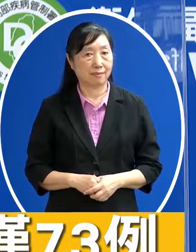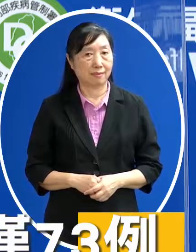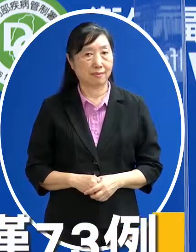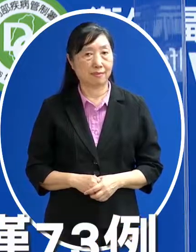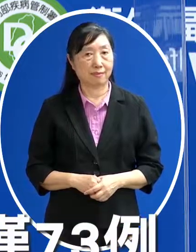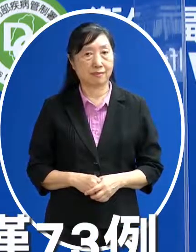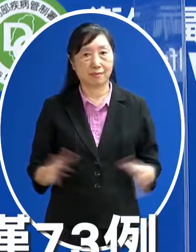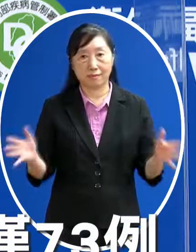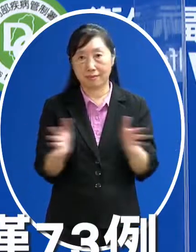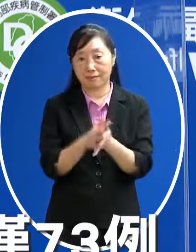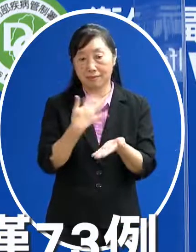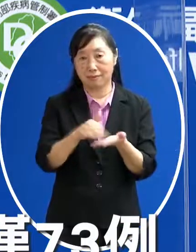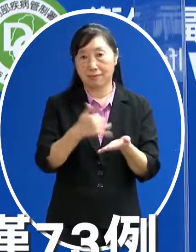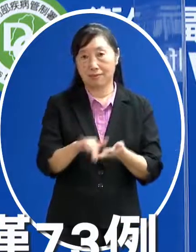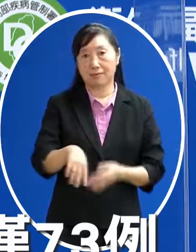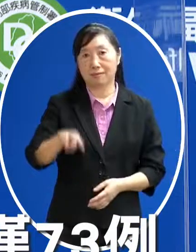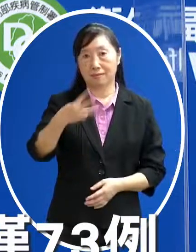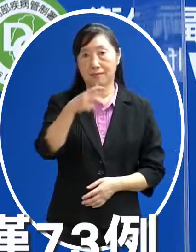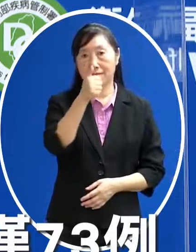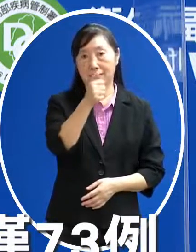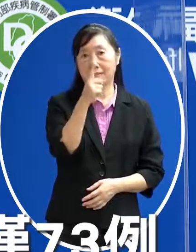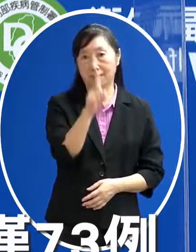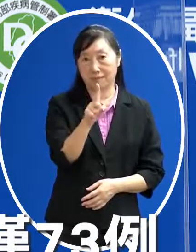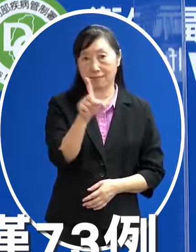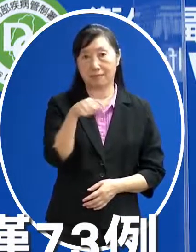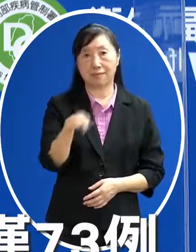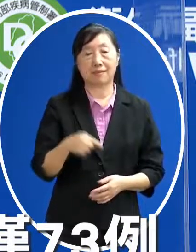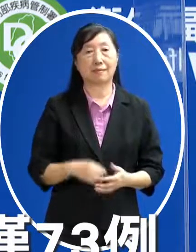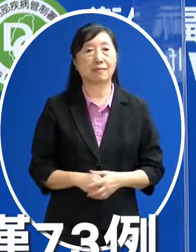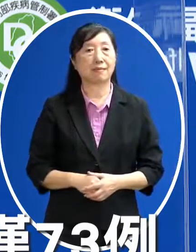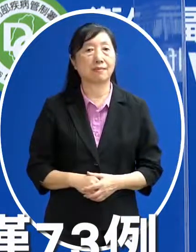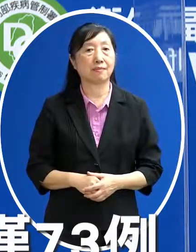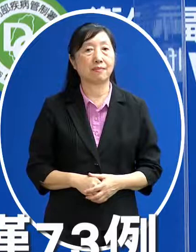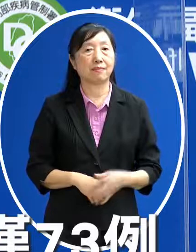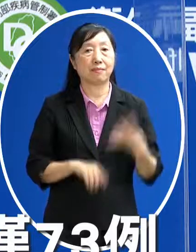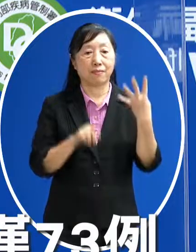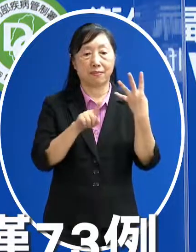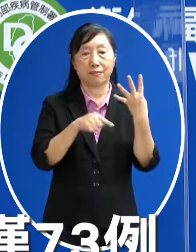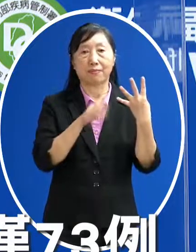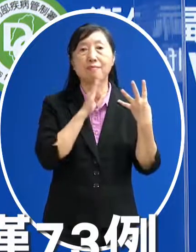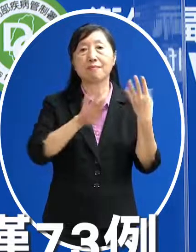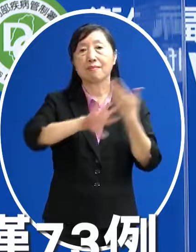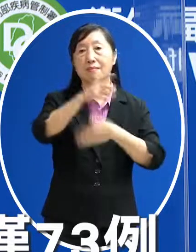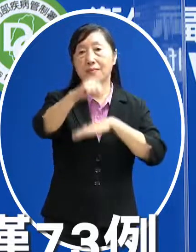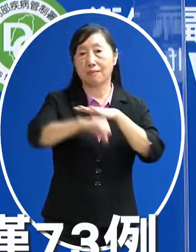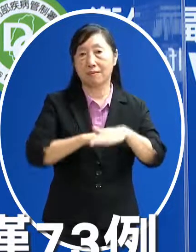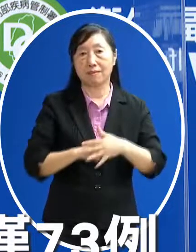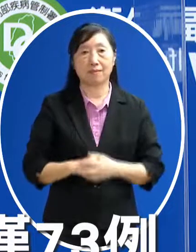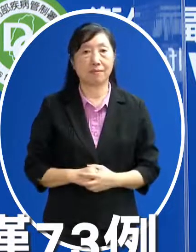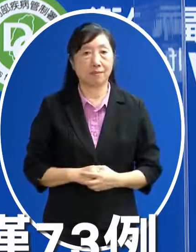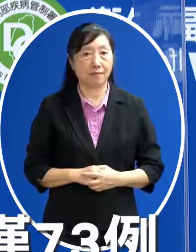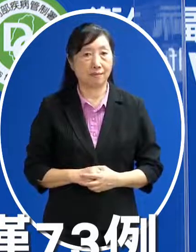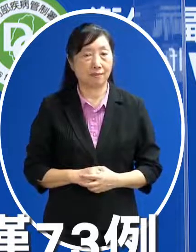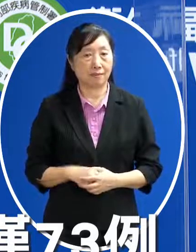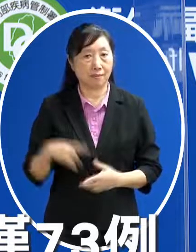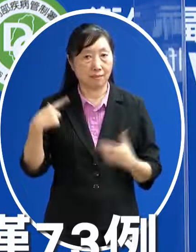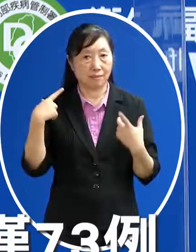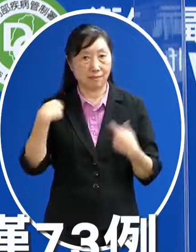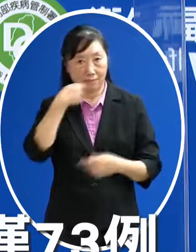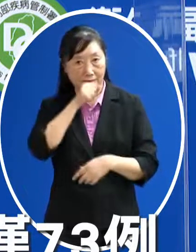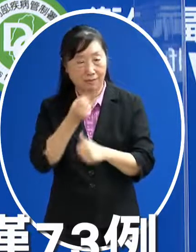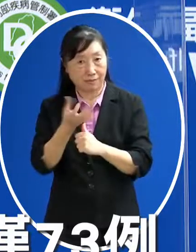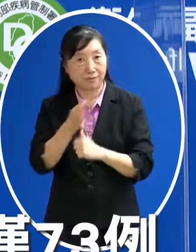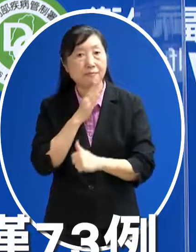好，那我们总计哈是351例，好，那有4例境外移入哈，所以我们在本土哈